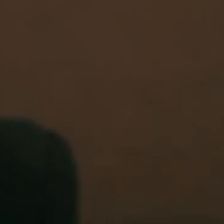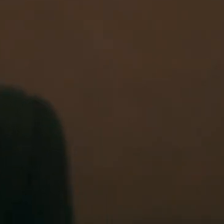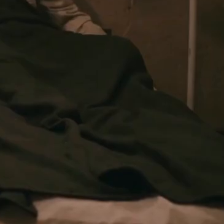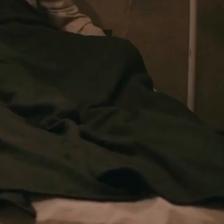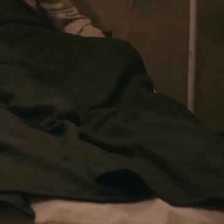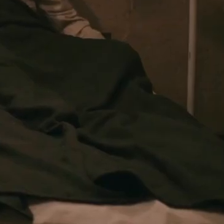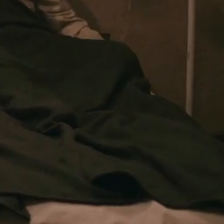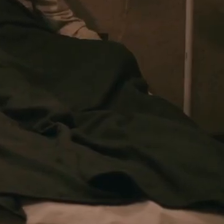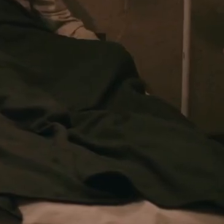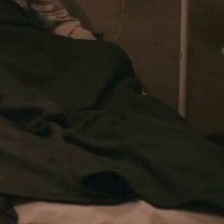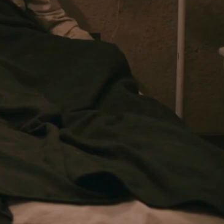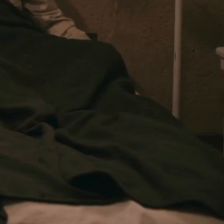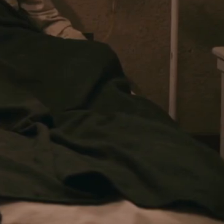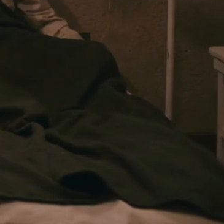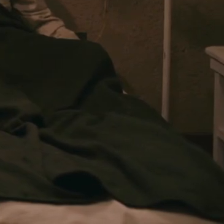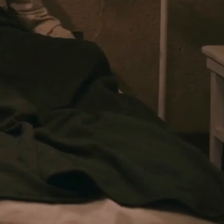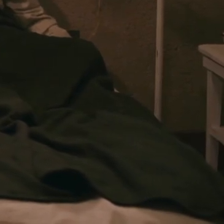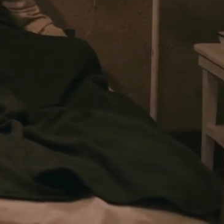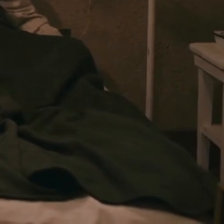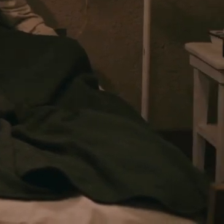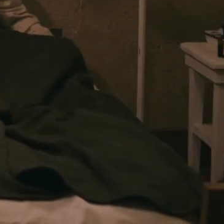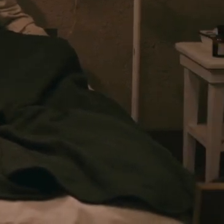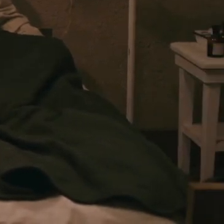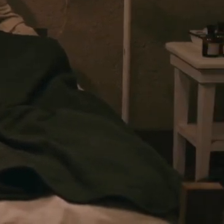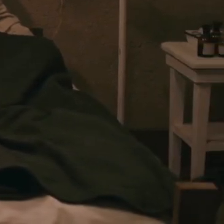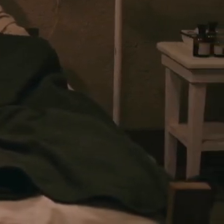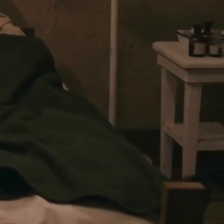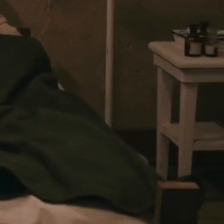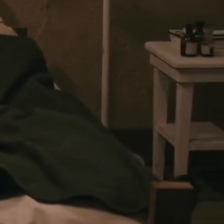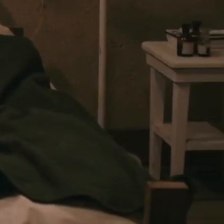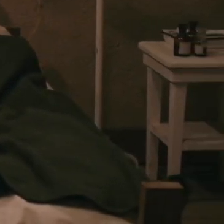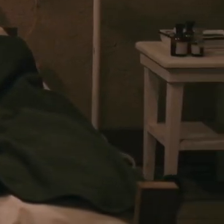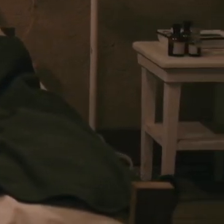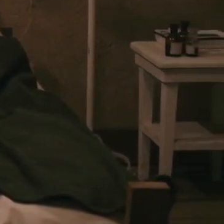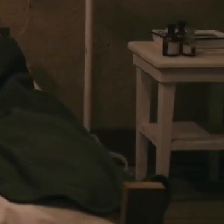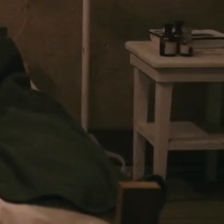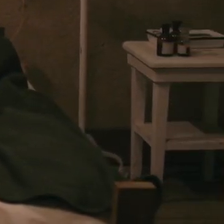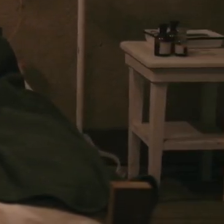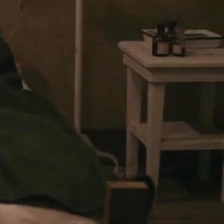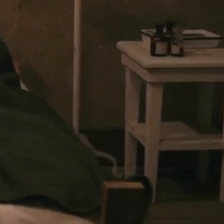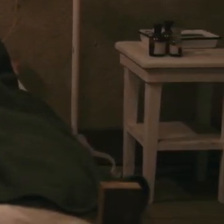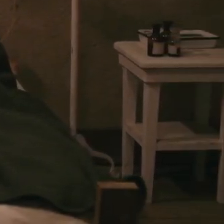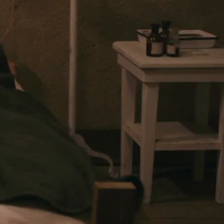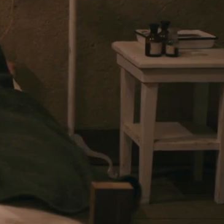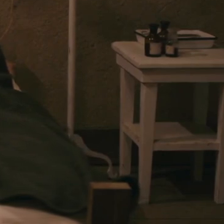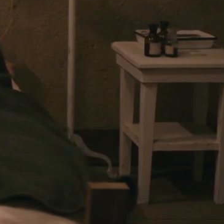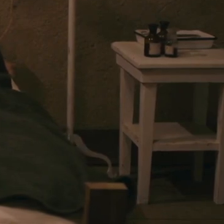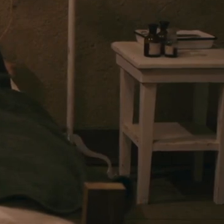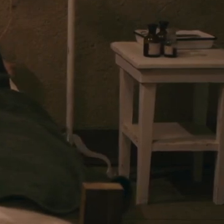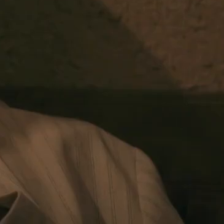Ağlamaya başlayan Şefik'in yanından kalkıp gitti Ali. Şefik ardından bakarak başını duvara dayadı.